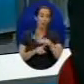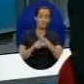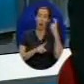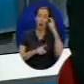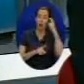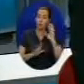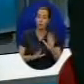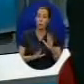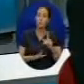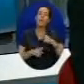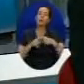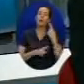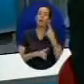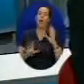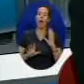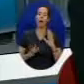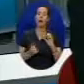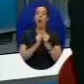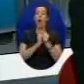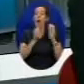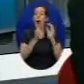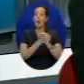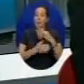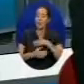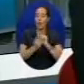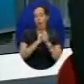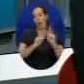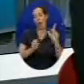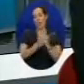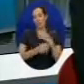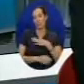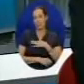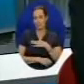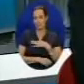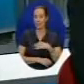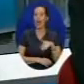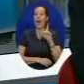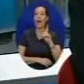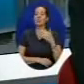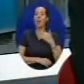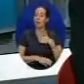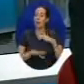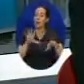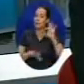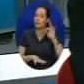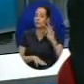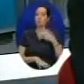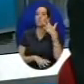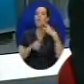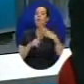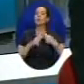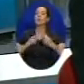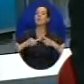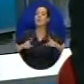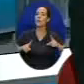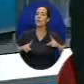חשבו שיש, שזה רק סוג אחד. או חבר, או חבר שלי או לא חבר שלי. אז אנחנו גילינו שיש שלושה סוגים